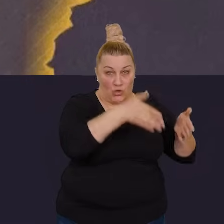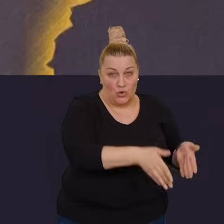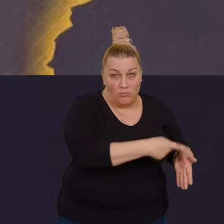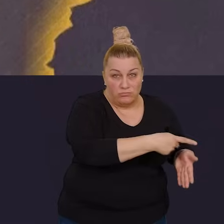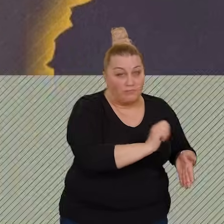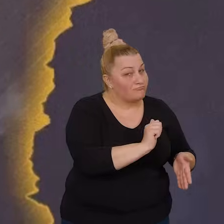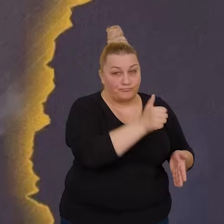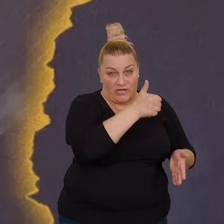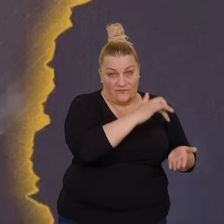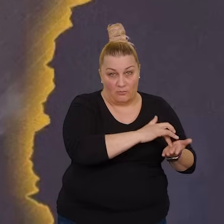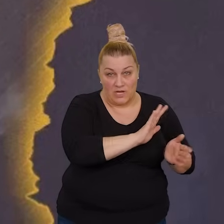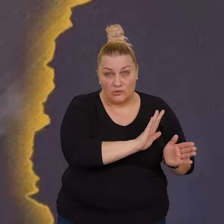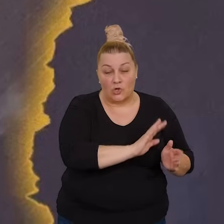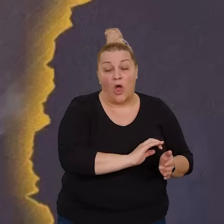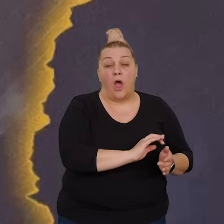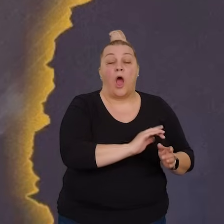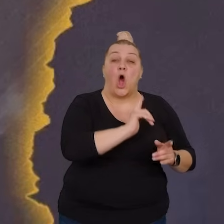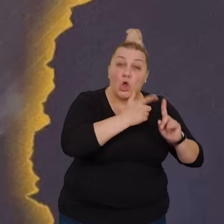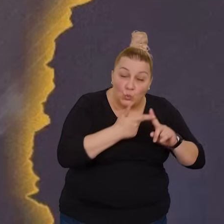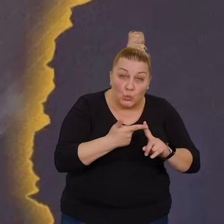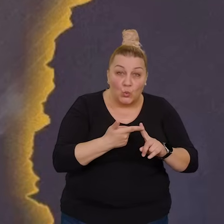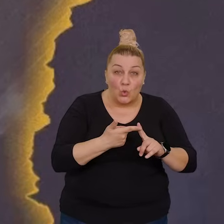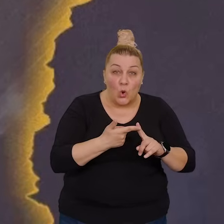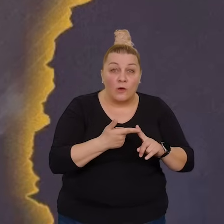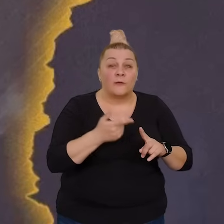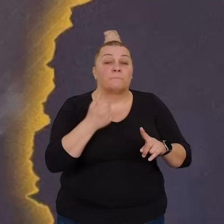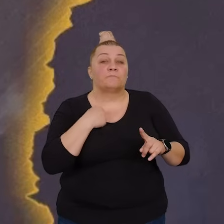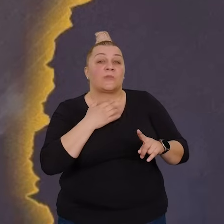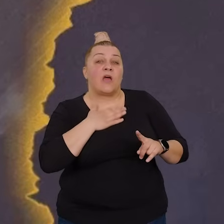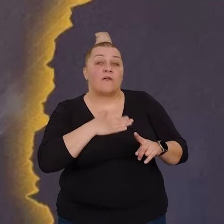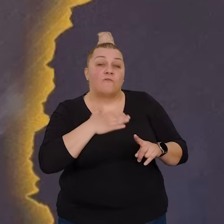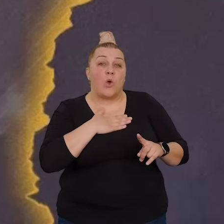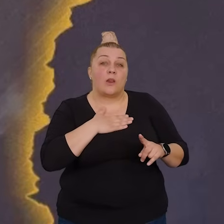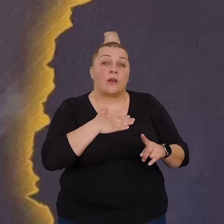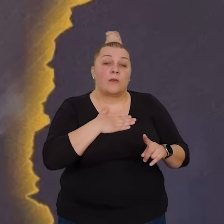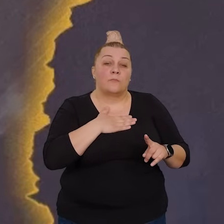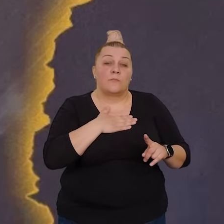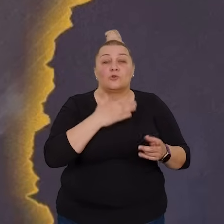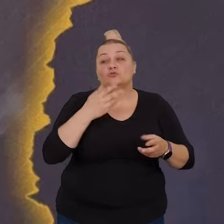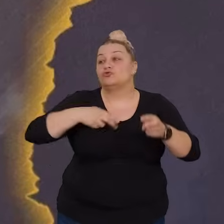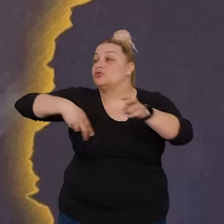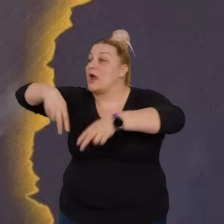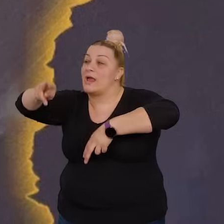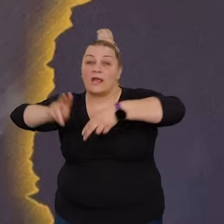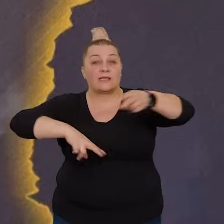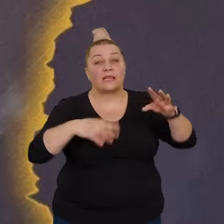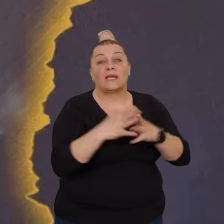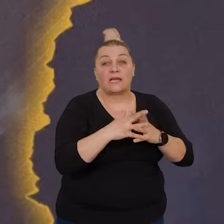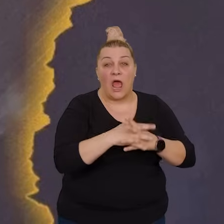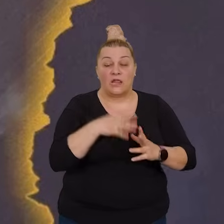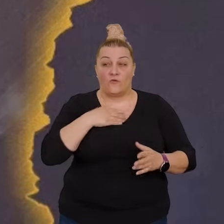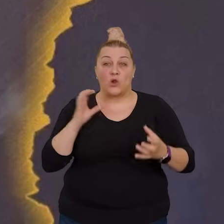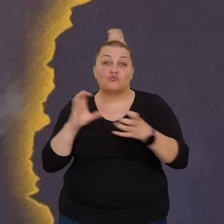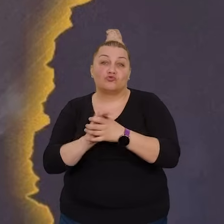tamo. To je prva stvar. Ono što je drugo, ja ovdje volim šetati po gradu. Volim šetati po gradu i volim se družiti sa